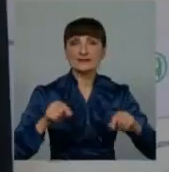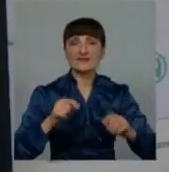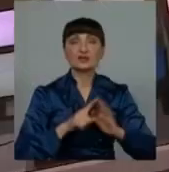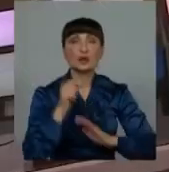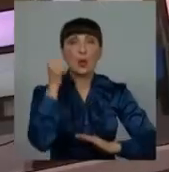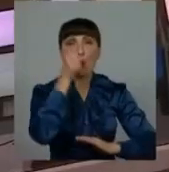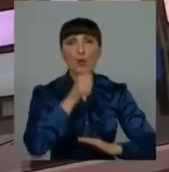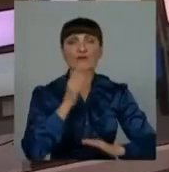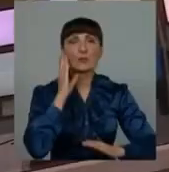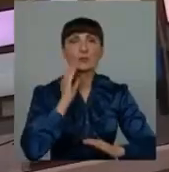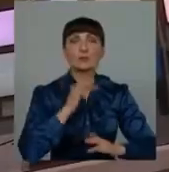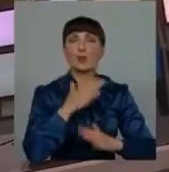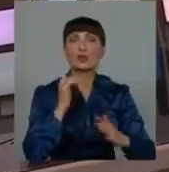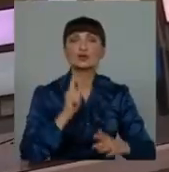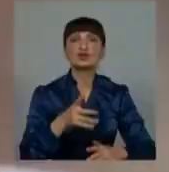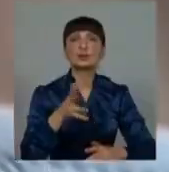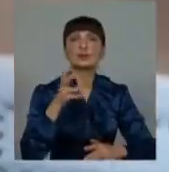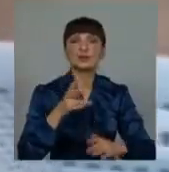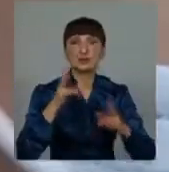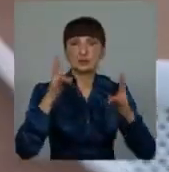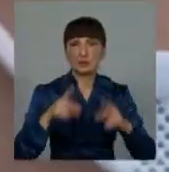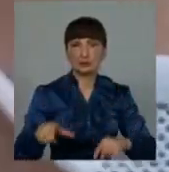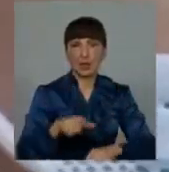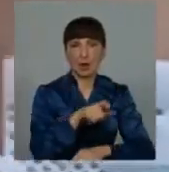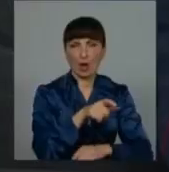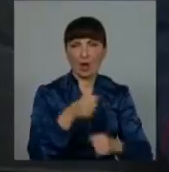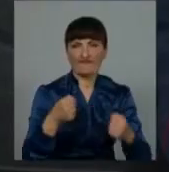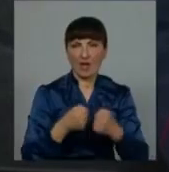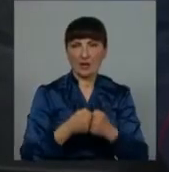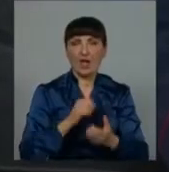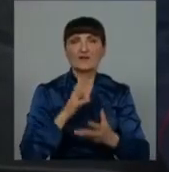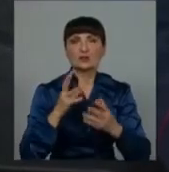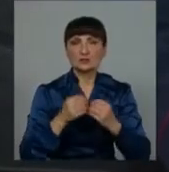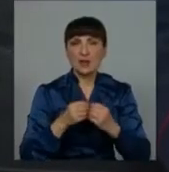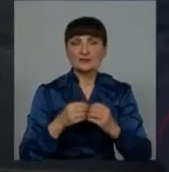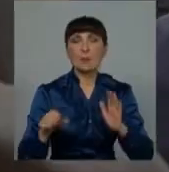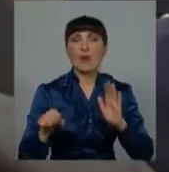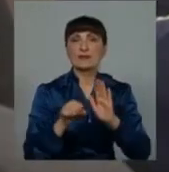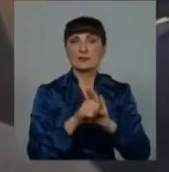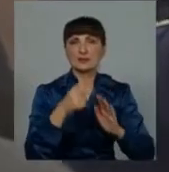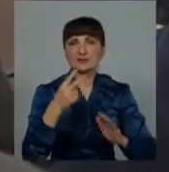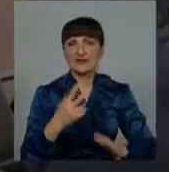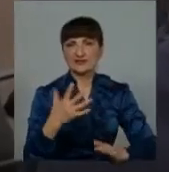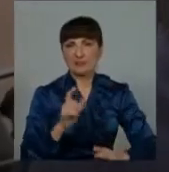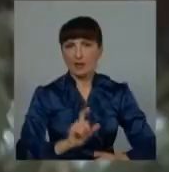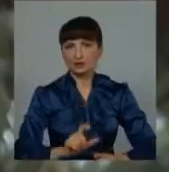Алматы произошло больше 1500 дорожно-транспортных происшествий, в результате чего погибло